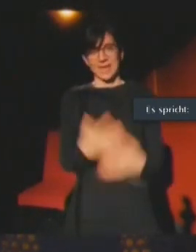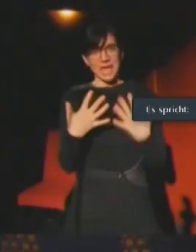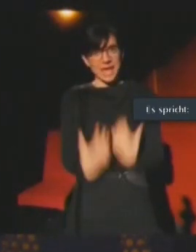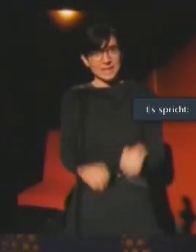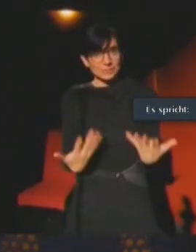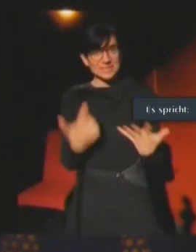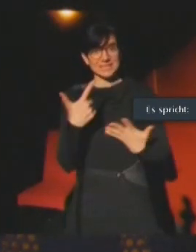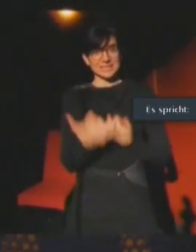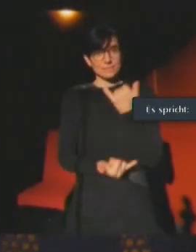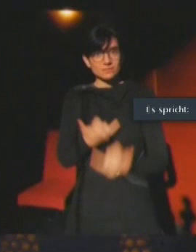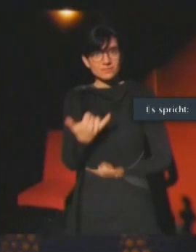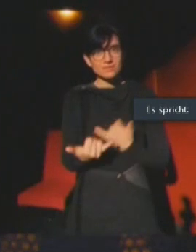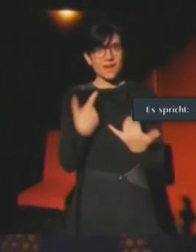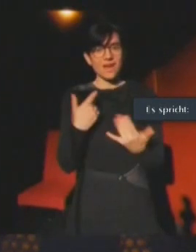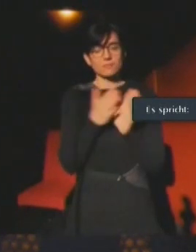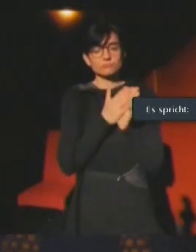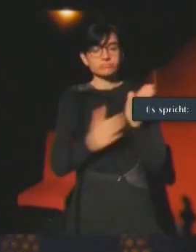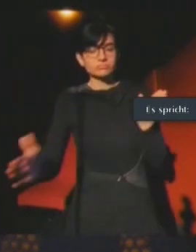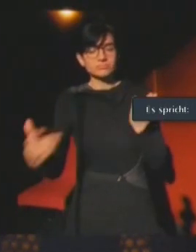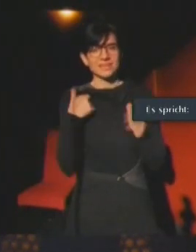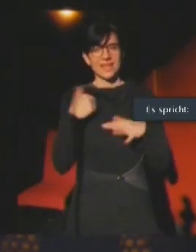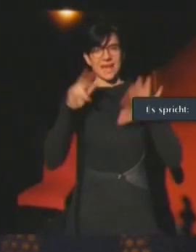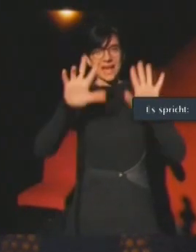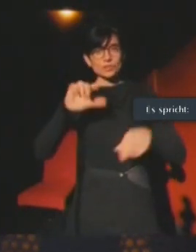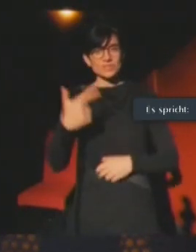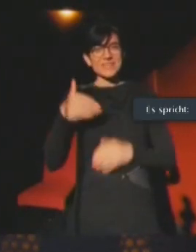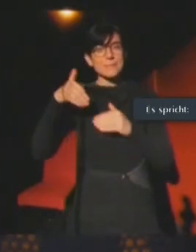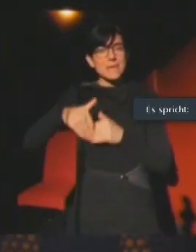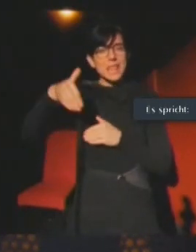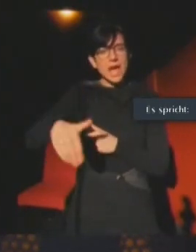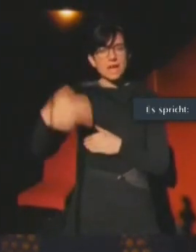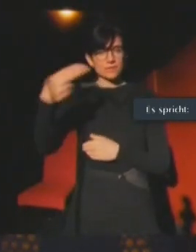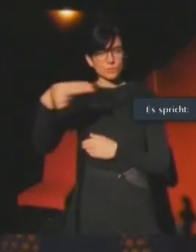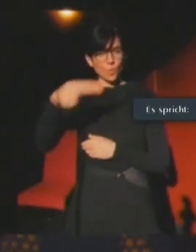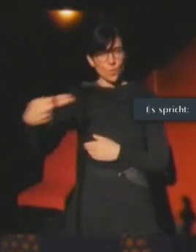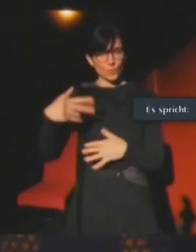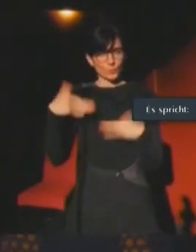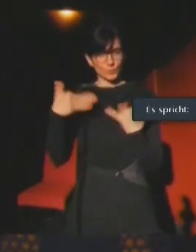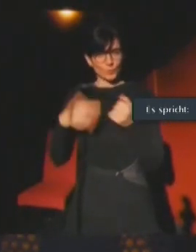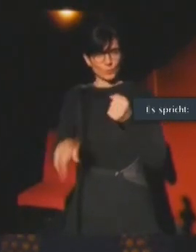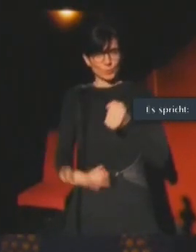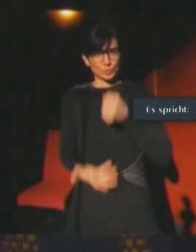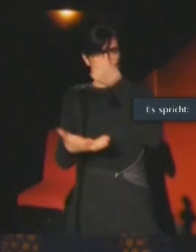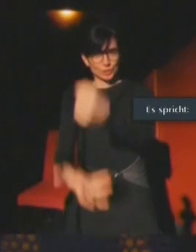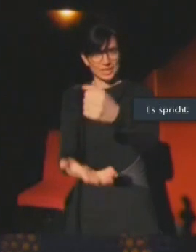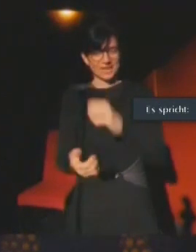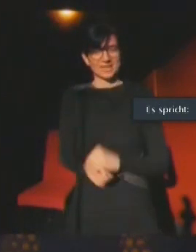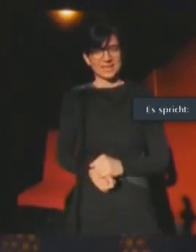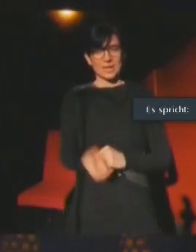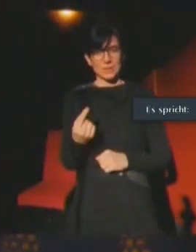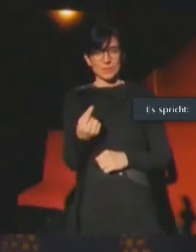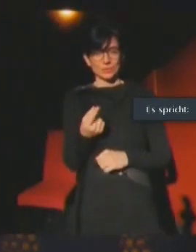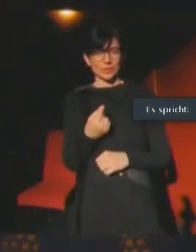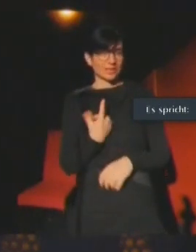für eine siebenjährige Jahresperiode rund 28 Milliarden Euro. Das ist im Wesentlichen eine